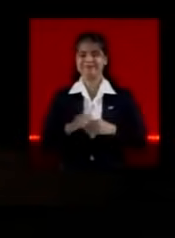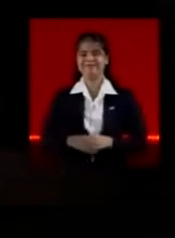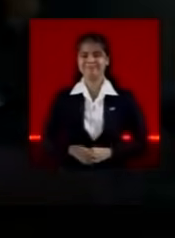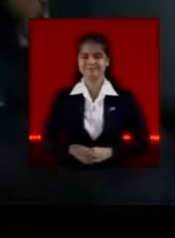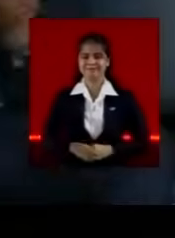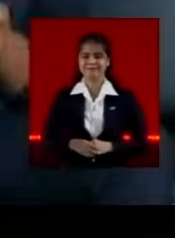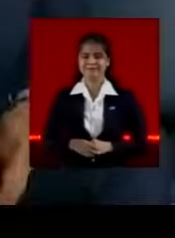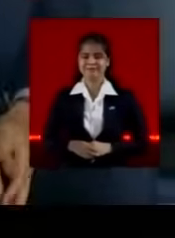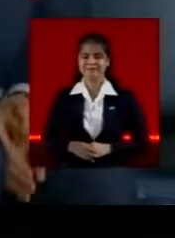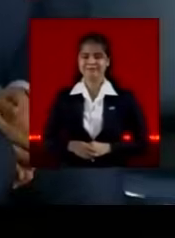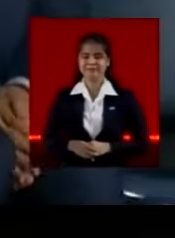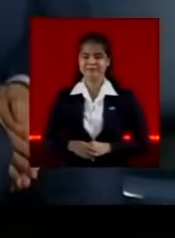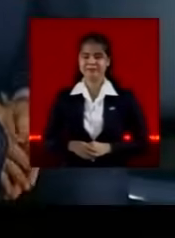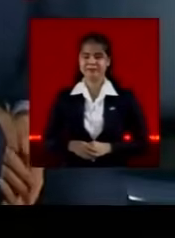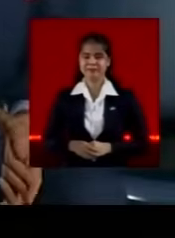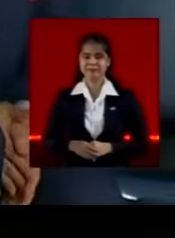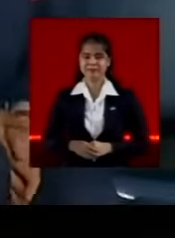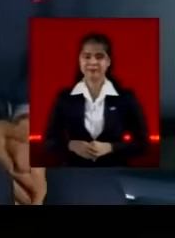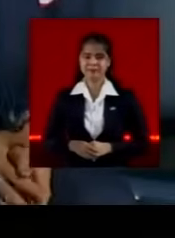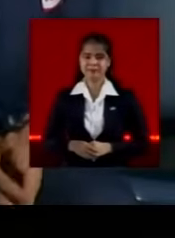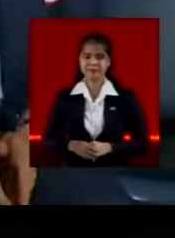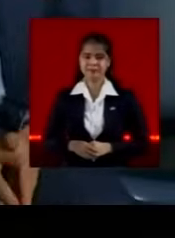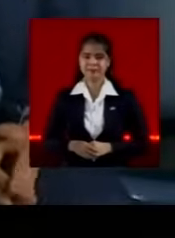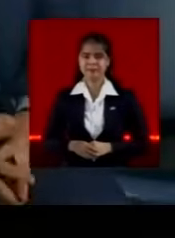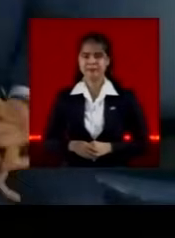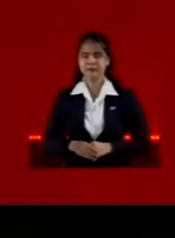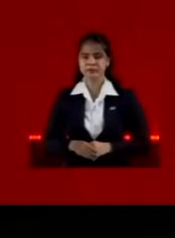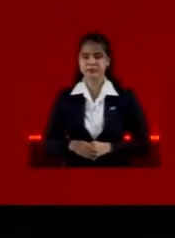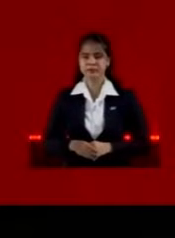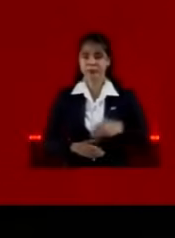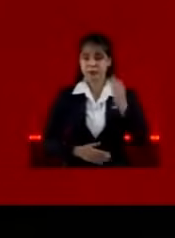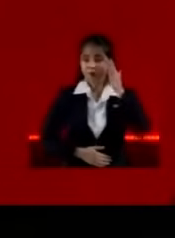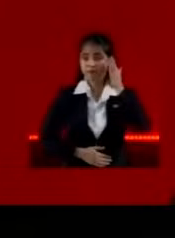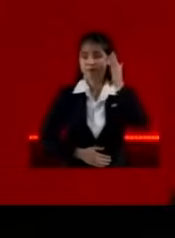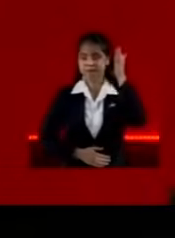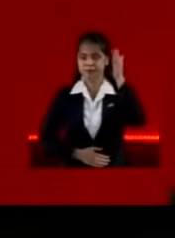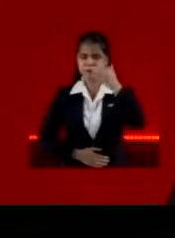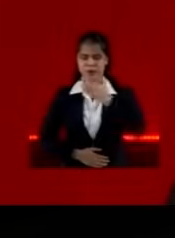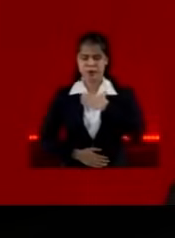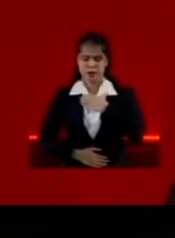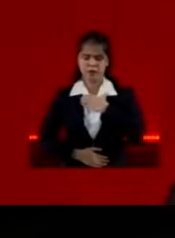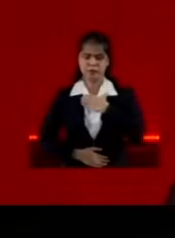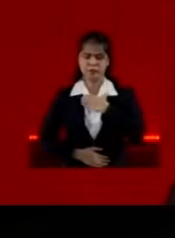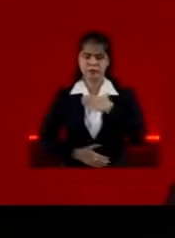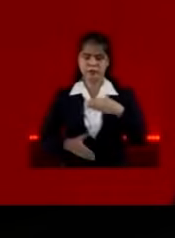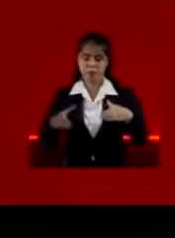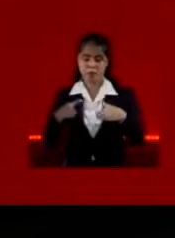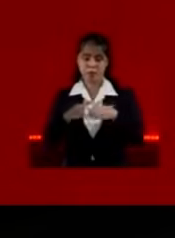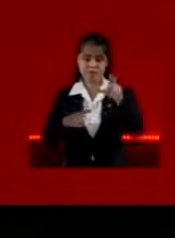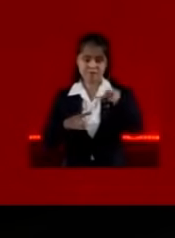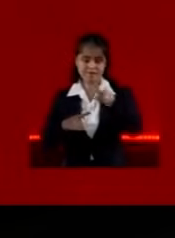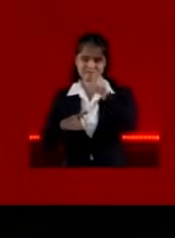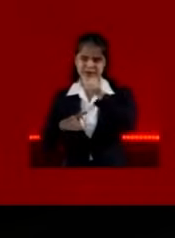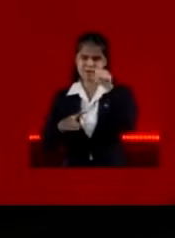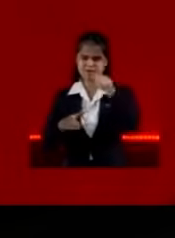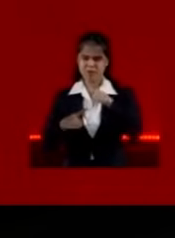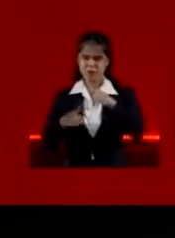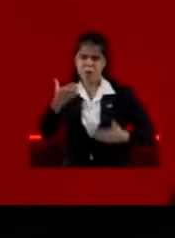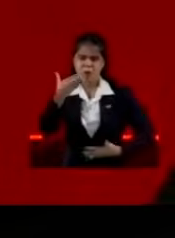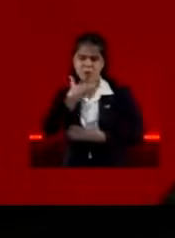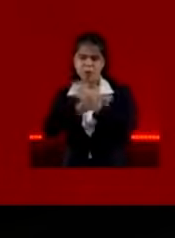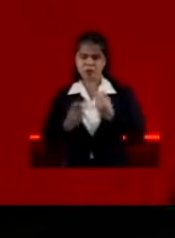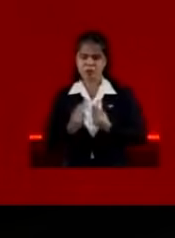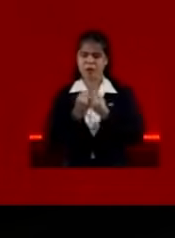ายกมาใช่ไหม เขารู้มากกว่านายก รู้เราวันนี้เป็นรัฐมนตรีพลังงาน ครับ ทุกคนองค์ความ